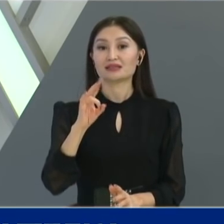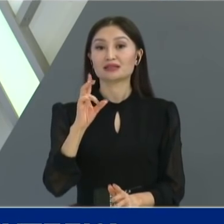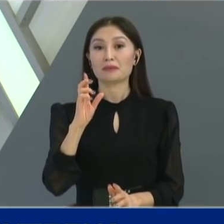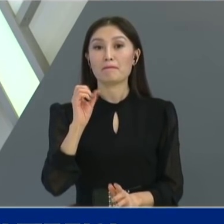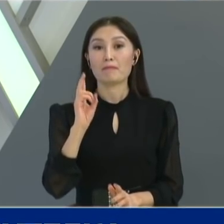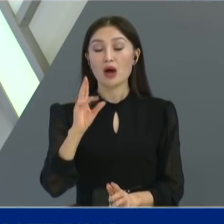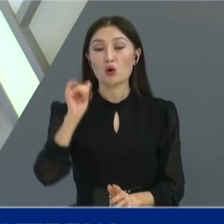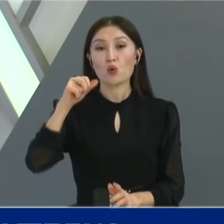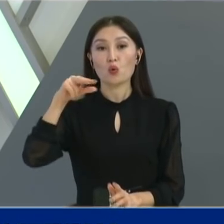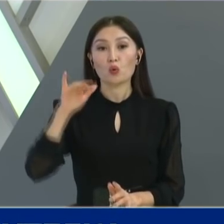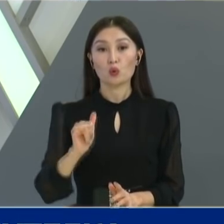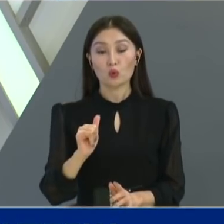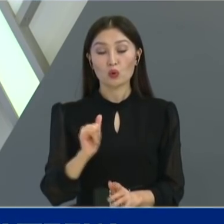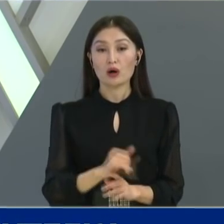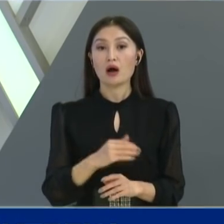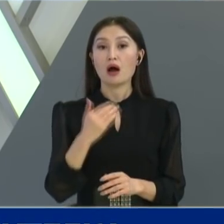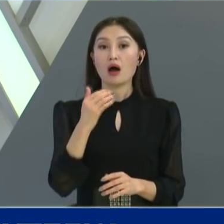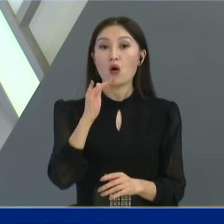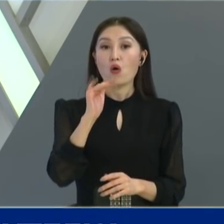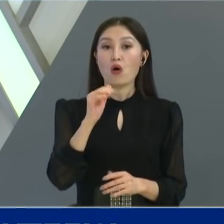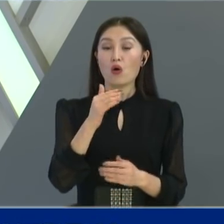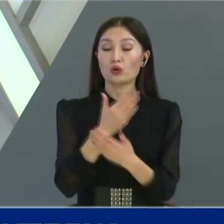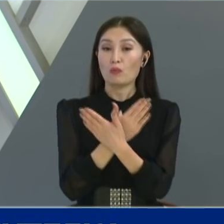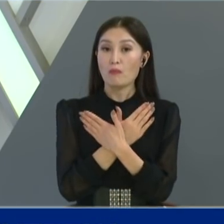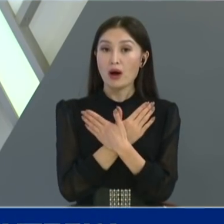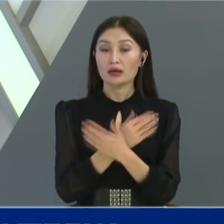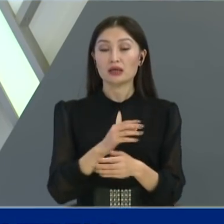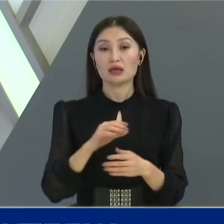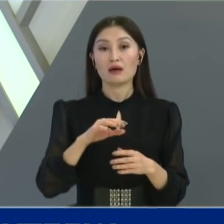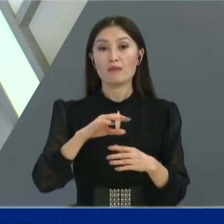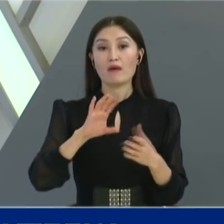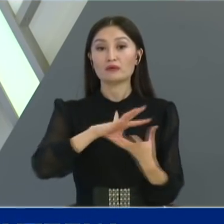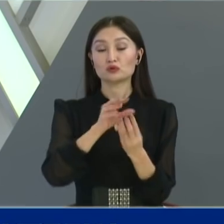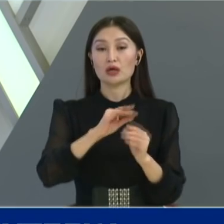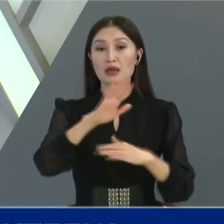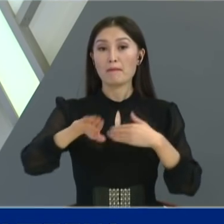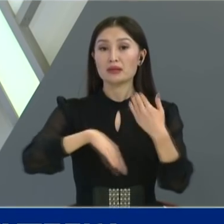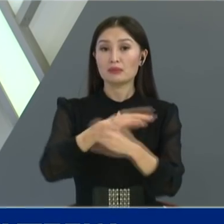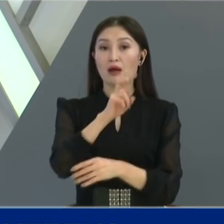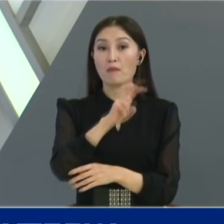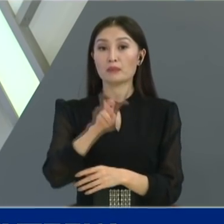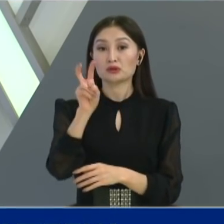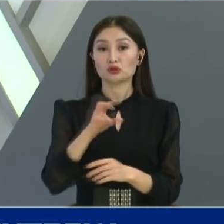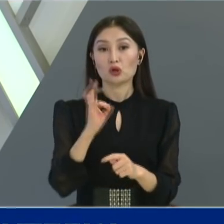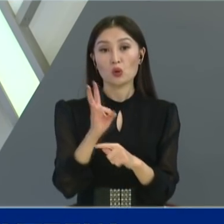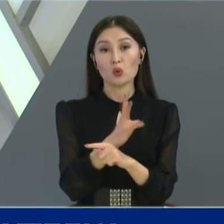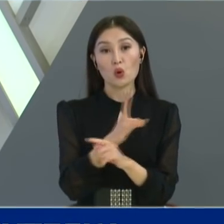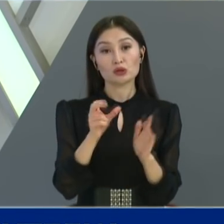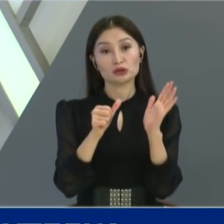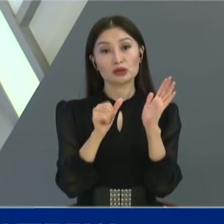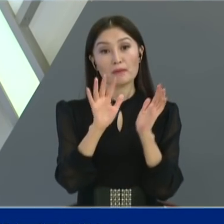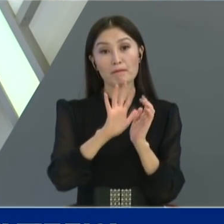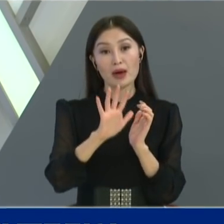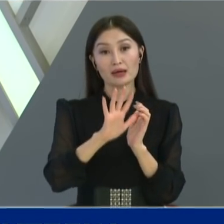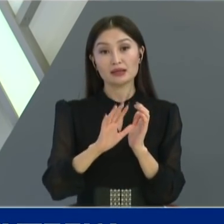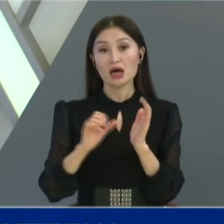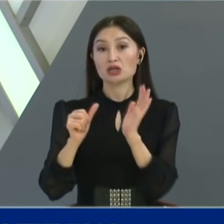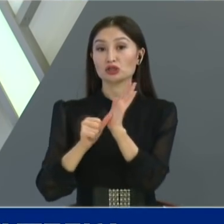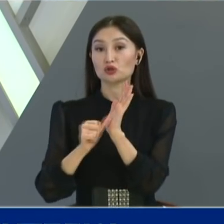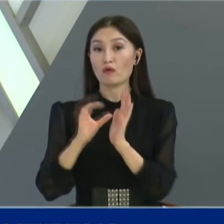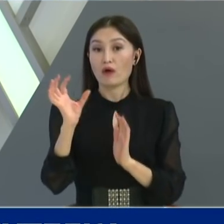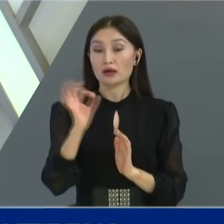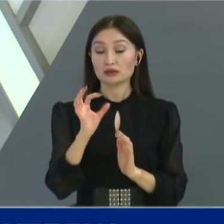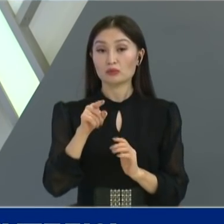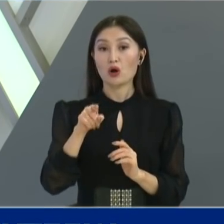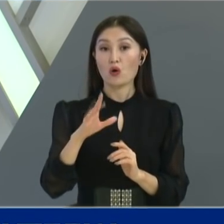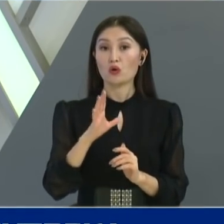в прокуратуре. Үмүтбек погиб в результате беспорядков в Бишкеке. В ночь на 5-6 октября